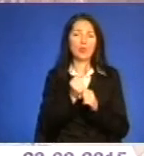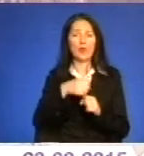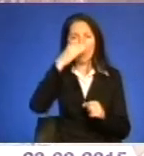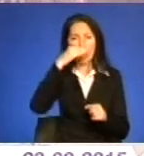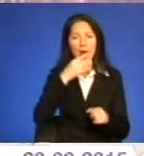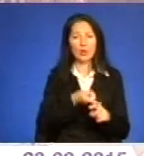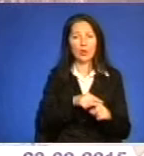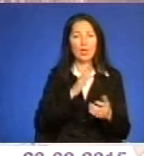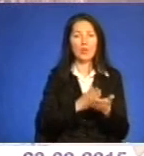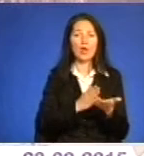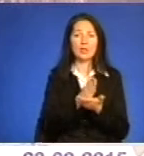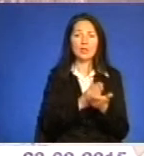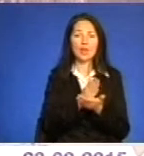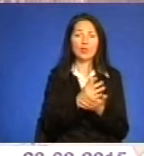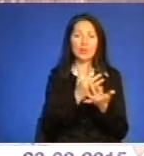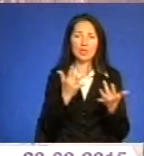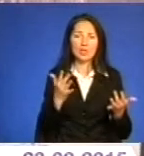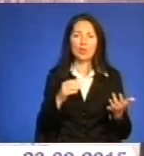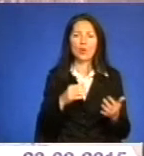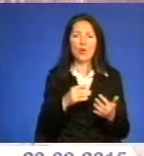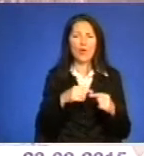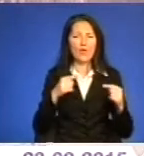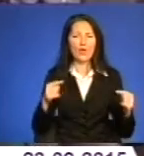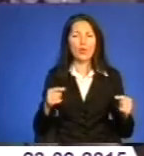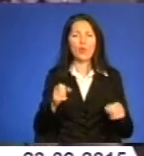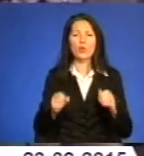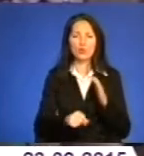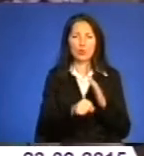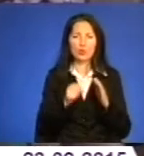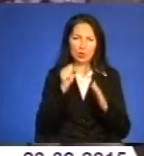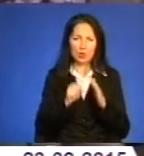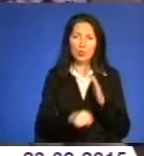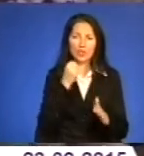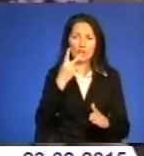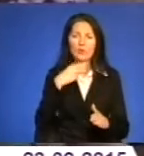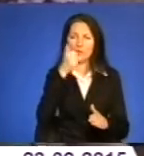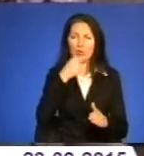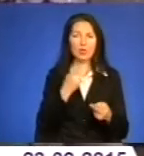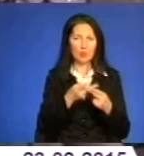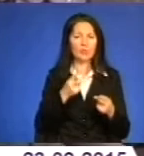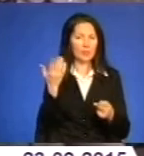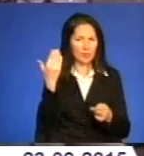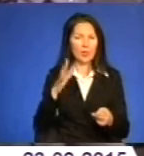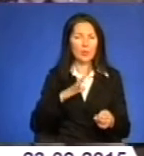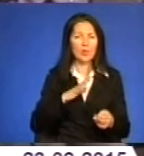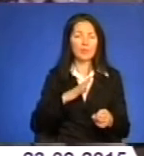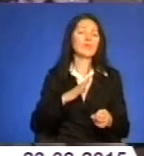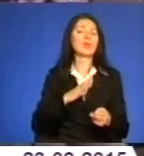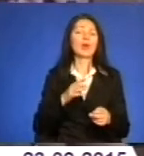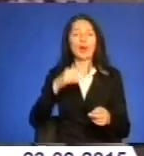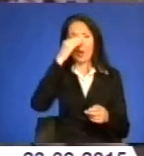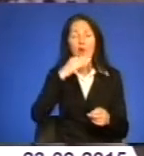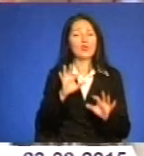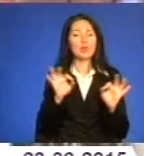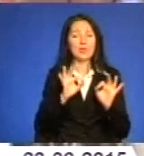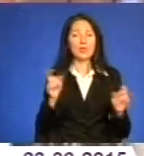стажу за різного роду злочини 20 років. Підозрюваний став свідчити. З його слів, конфлікт між ним та сином виник під